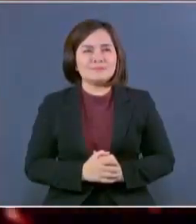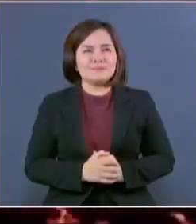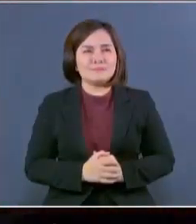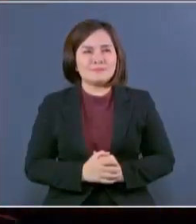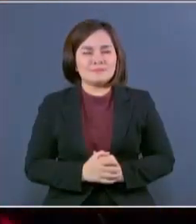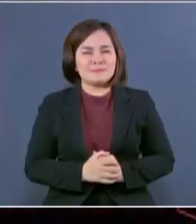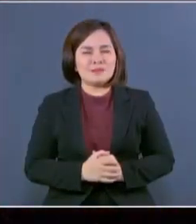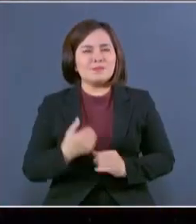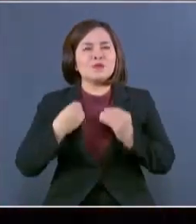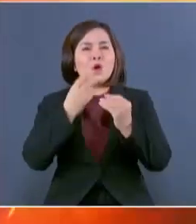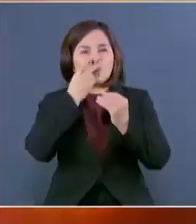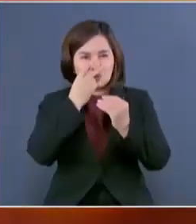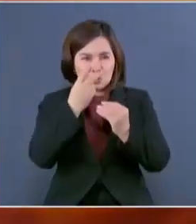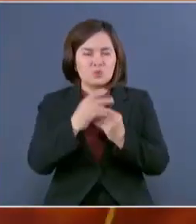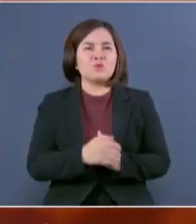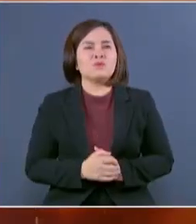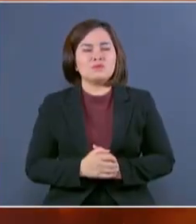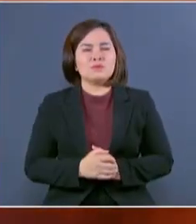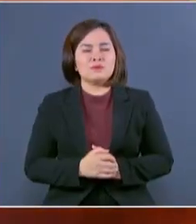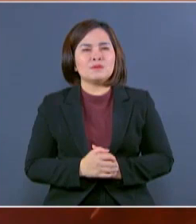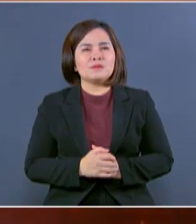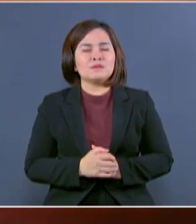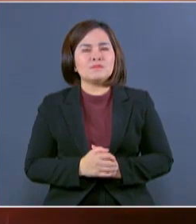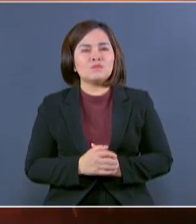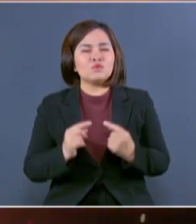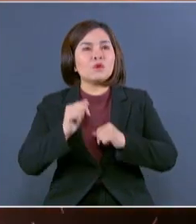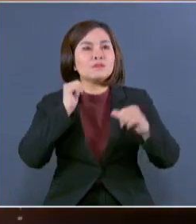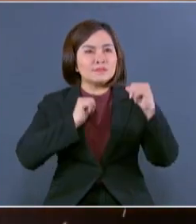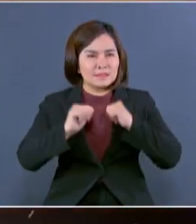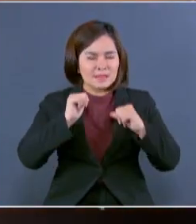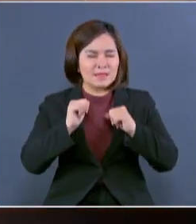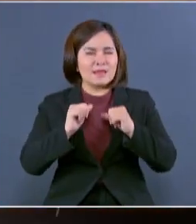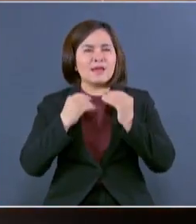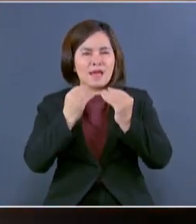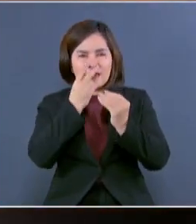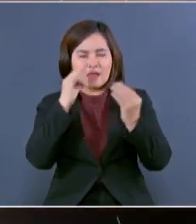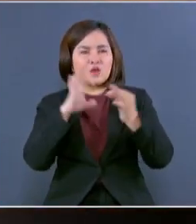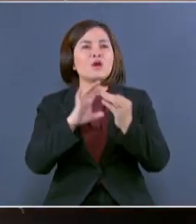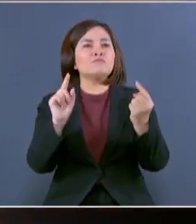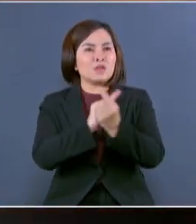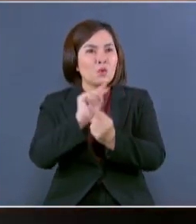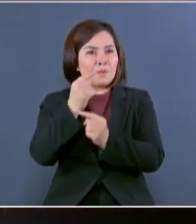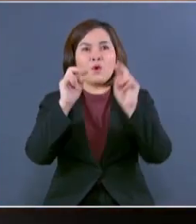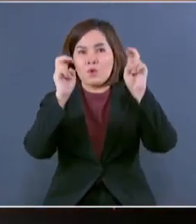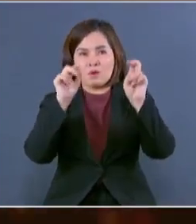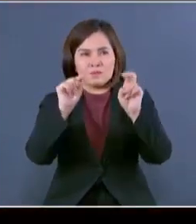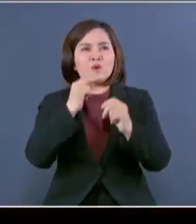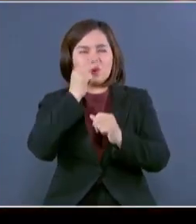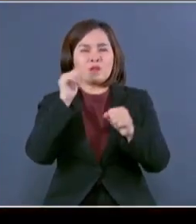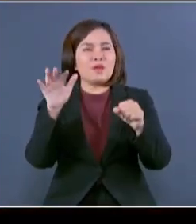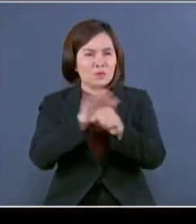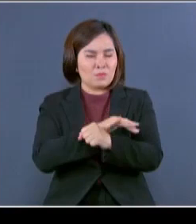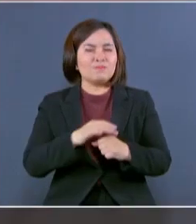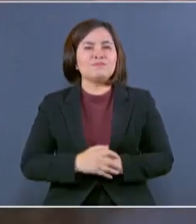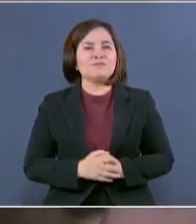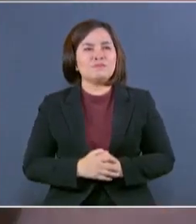โมโนออริจินอลพร้อมเสิร์ฟซีรีส์ดราม่าสะท้อนสังคมเรื่องใหม่ฟังเล่นฝ่าย Risk Plus Love ดูได้ไม่มีเซ็นเซอร์กับทาง Monomax